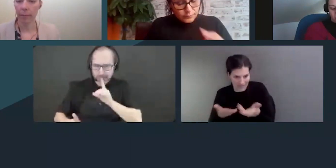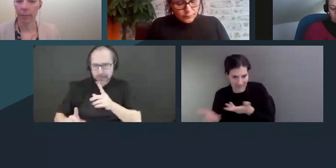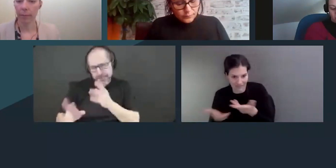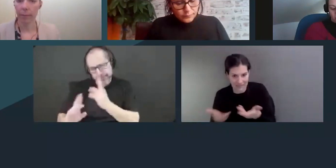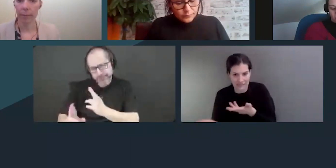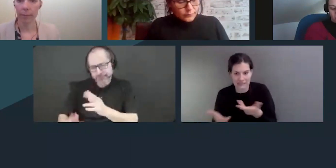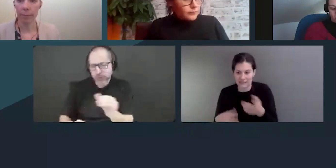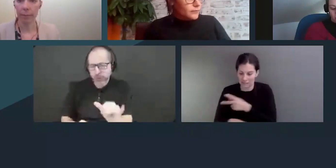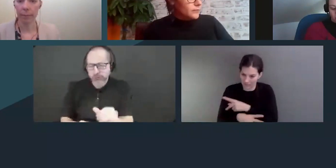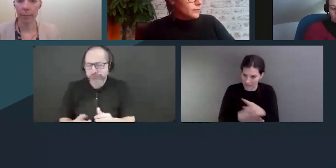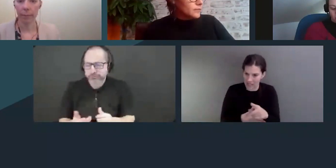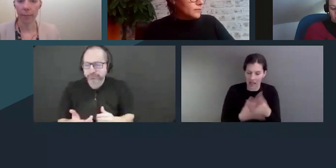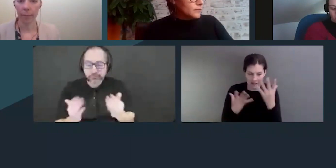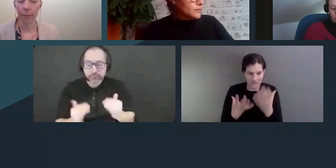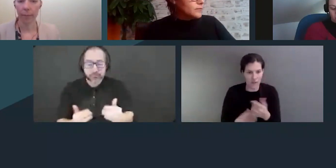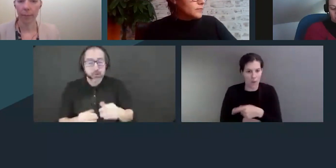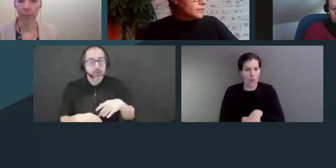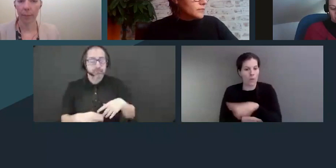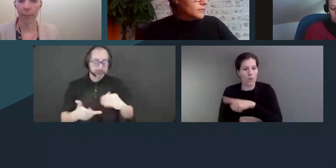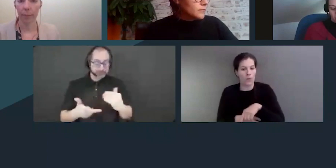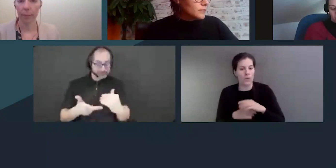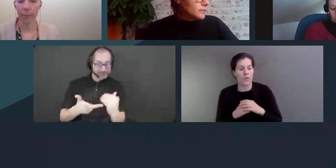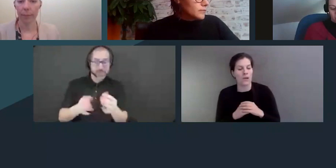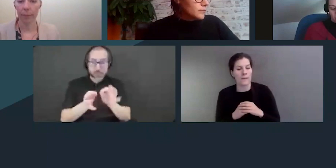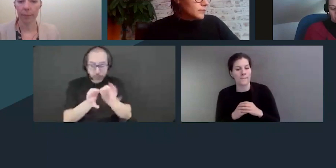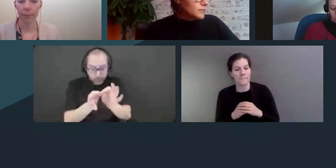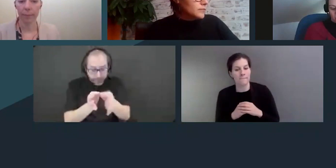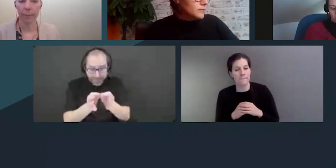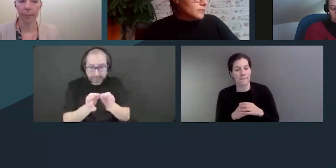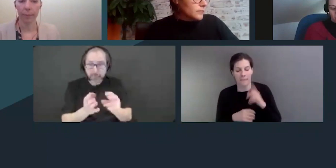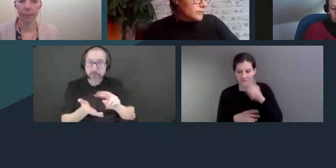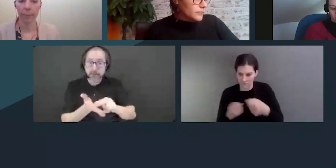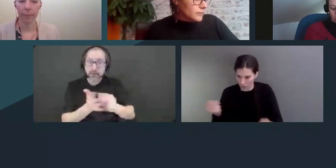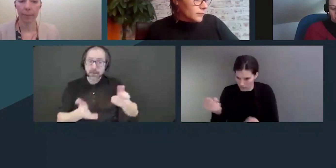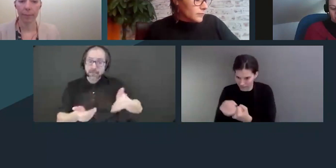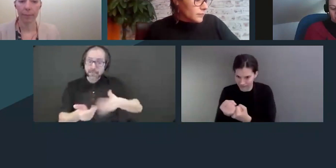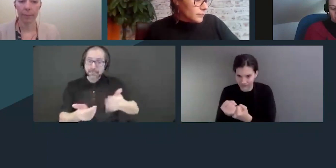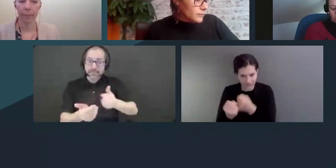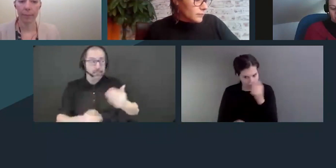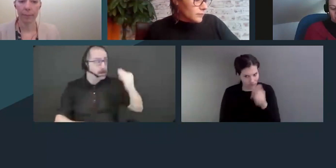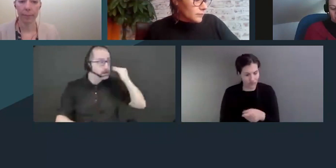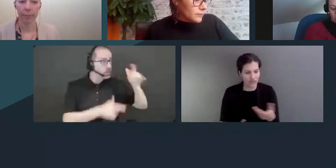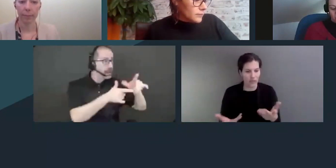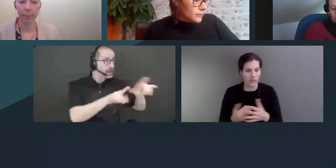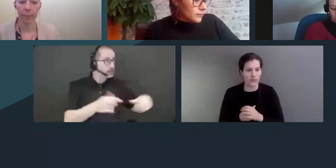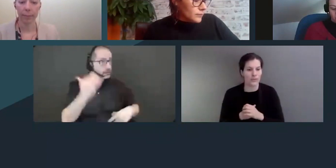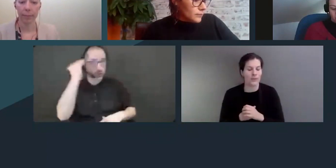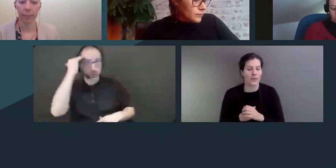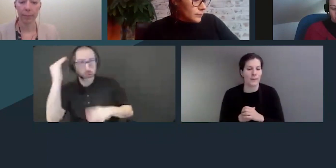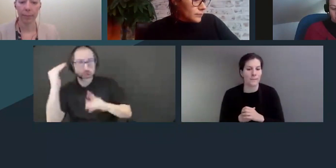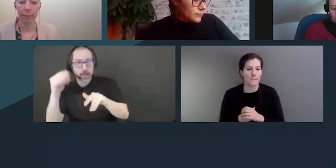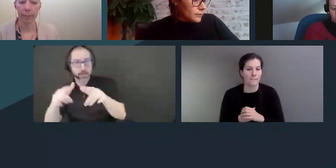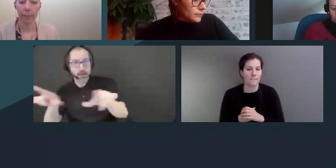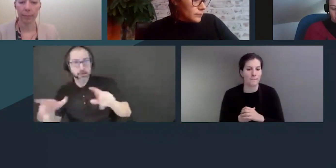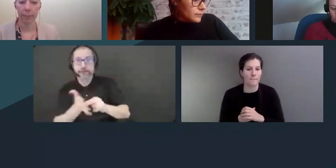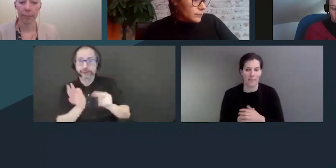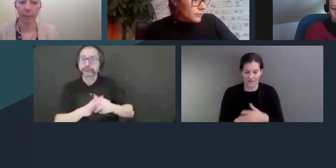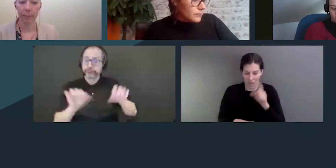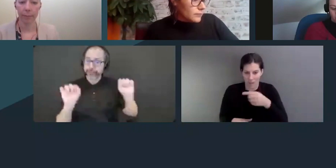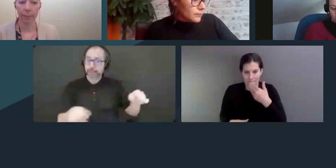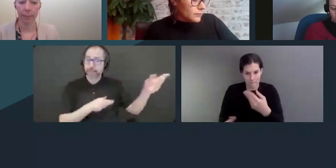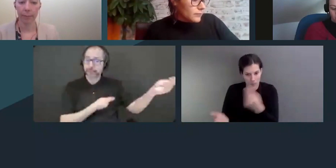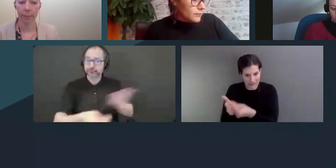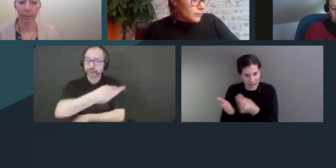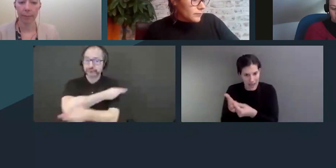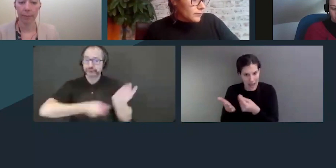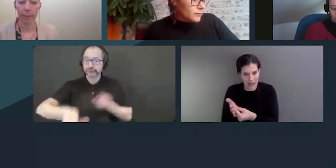Il faut apprendre l'interprétation. Ce n'est pas donné. Les gens pensent souvent, présument, je parle la langue, je peux interpréter la langue.